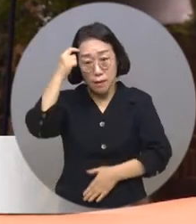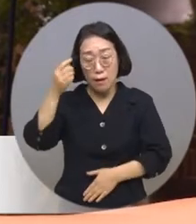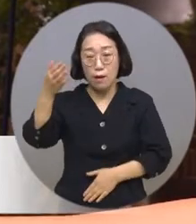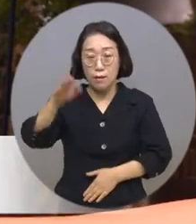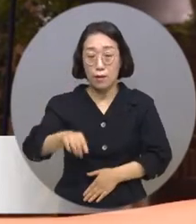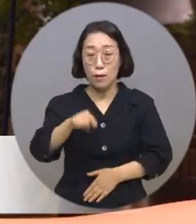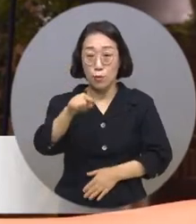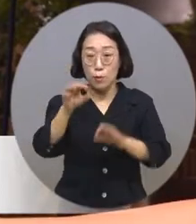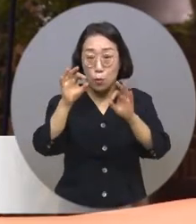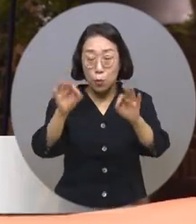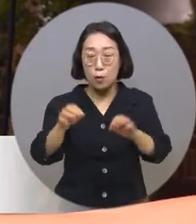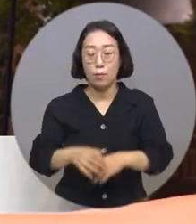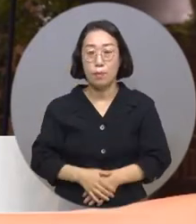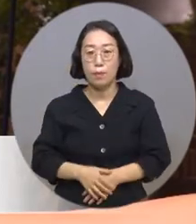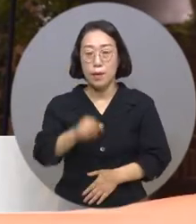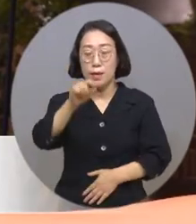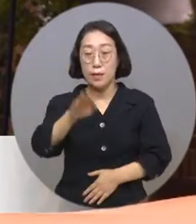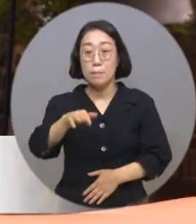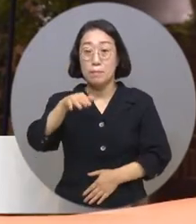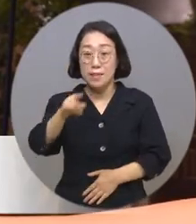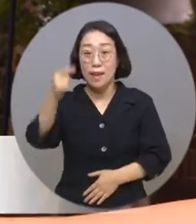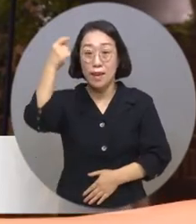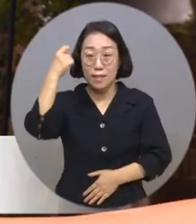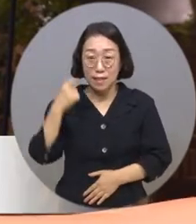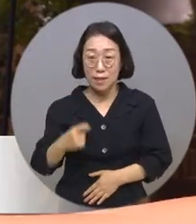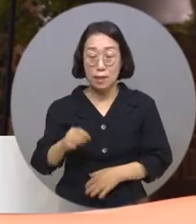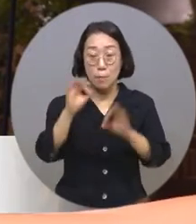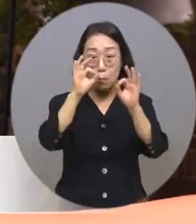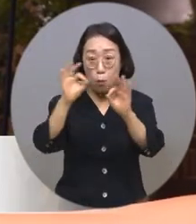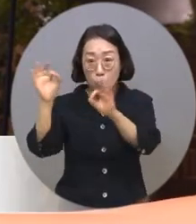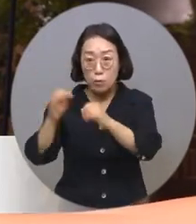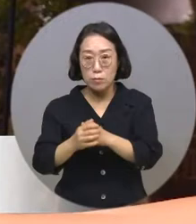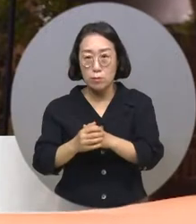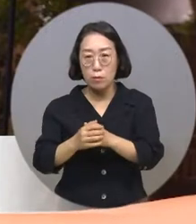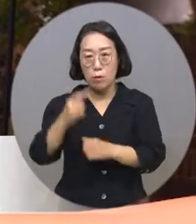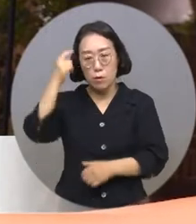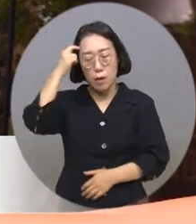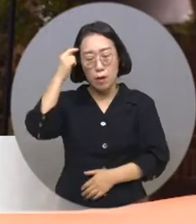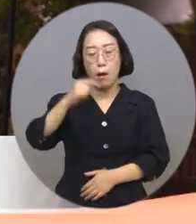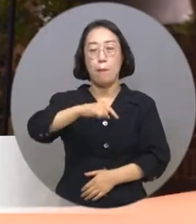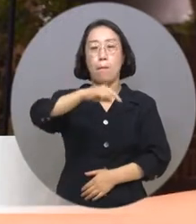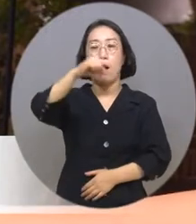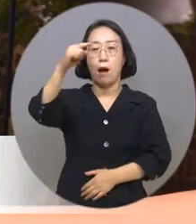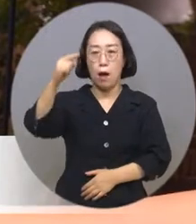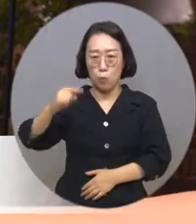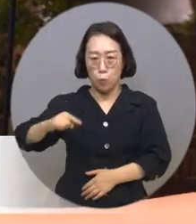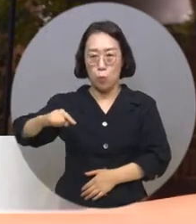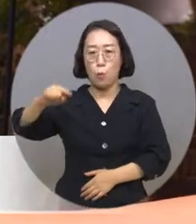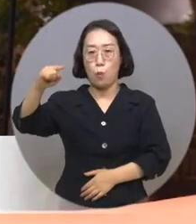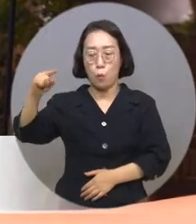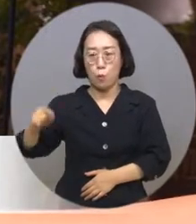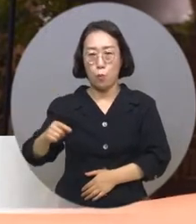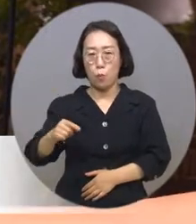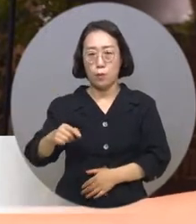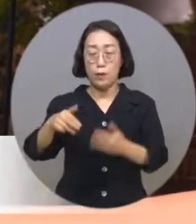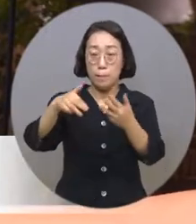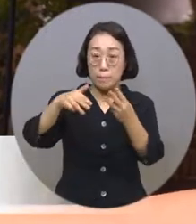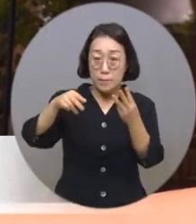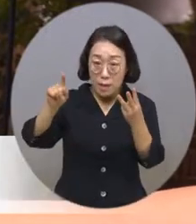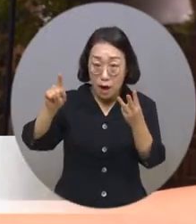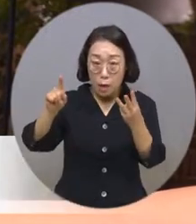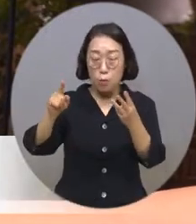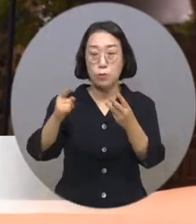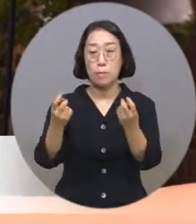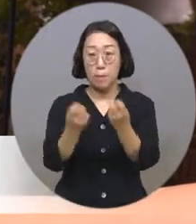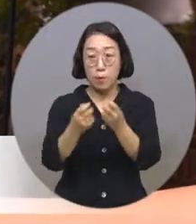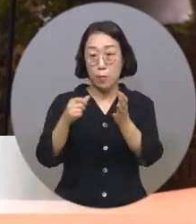이렇게 여기에 있는 이제 입체적인 거를 보면서 어떤 무의식의 파동이나 3차원적인 재료를 사용해서 하다 보니까